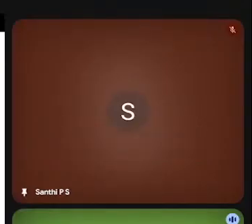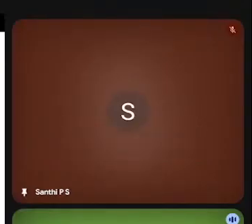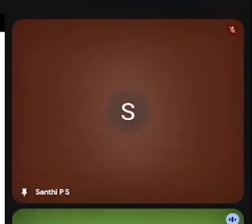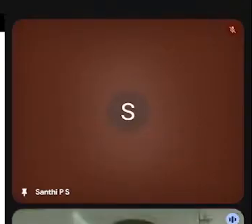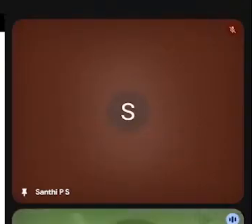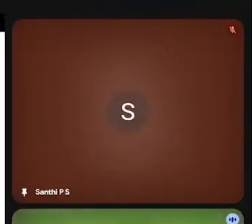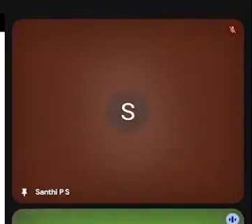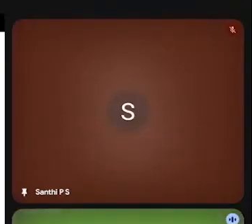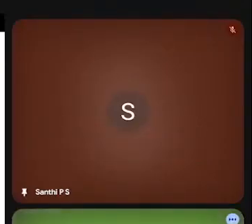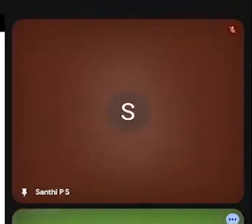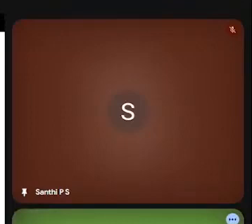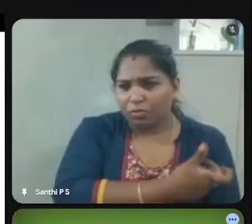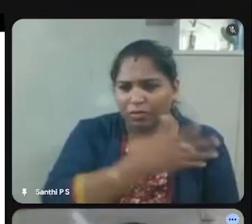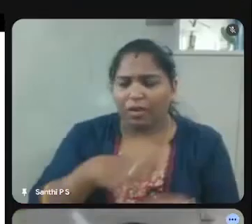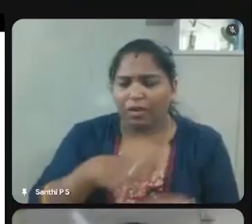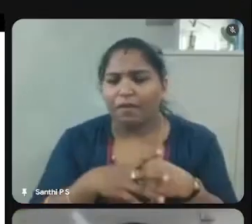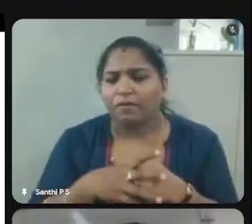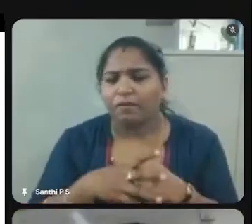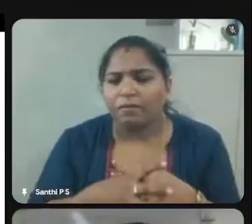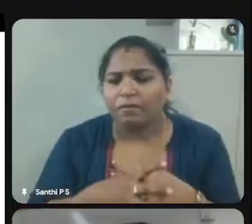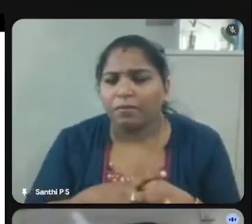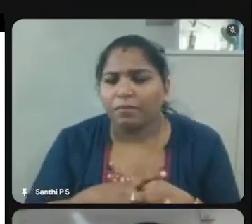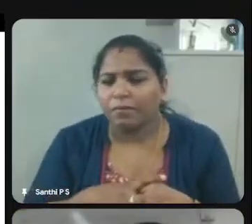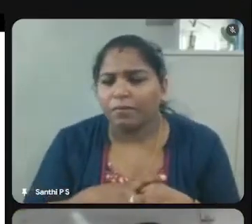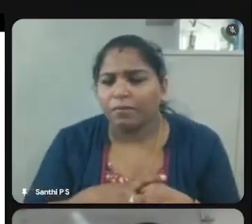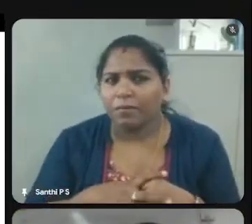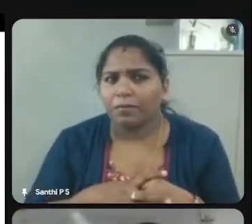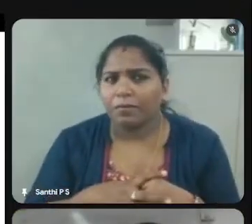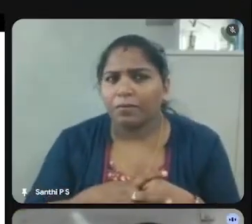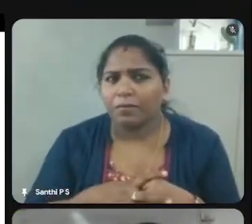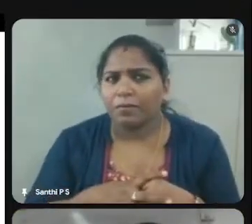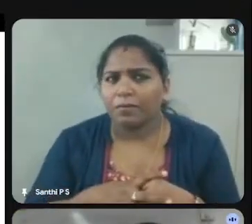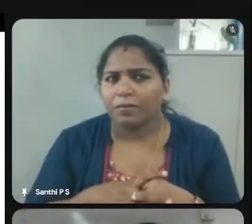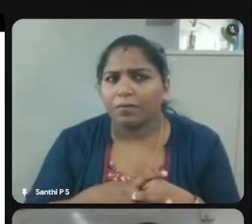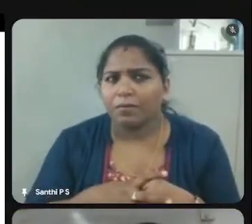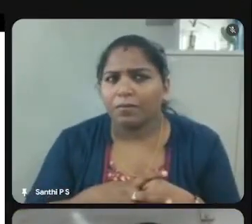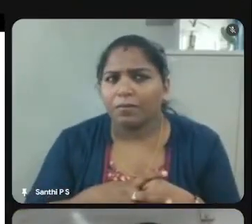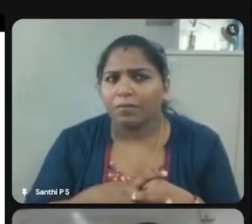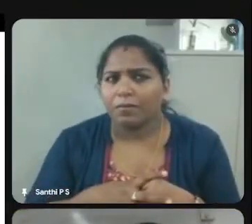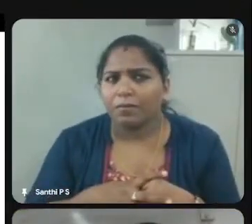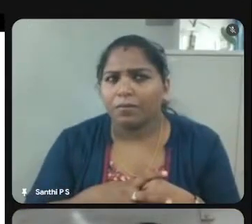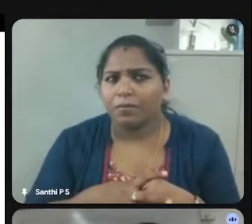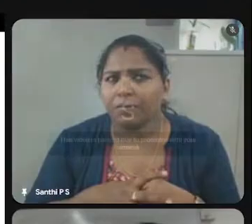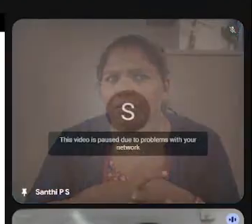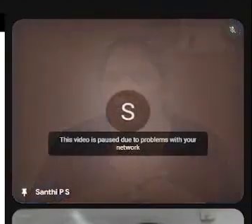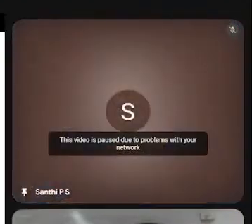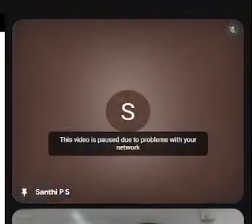ഈ പറഞ്ഞ വ്യക്തി ഡയബറ്റിക് ആണോ? അതെ, മോന് ബോൺ മാരോ ട്രാൻസ്പ്ലാന്റിന്റെ സർജറി കഴിഞ്ഞതാണ് 13ാമത്തെ